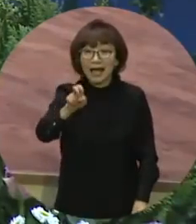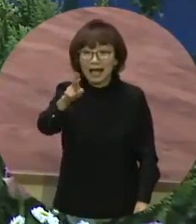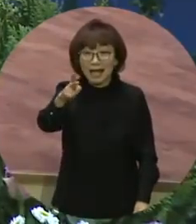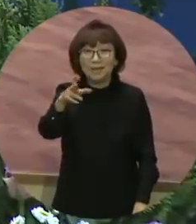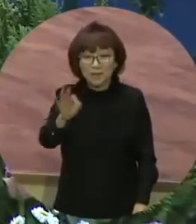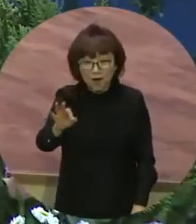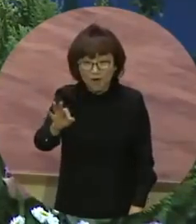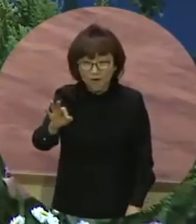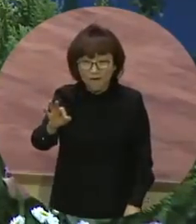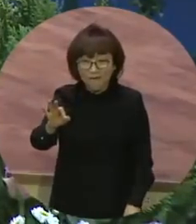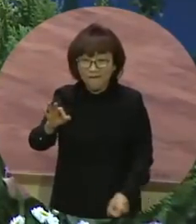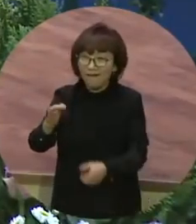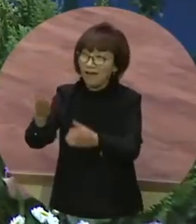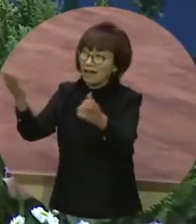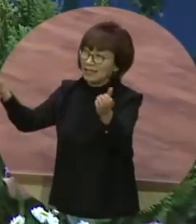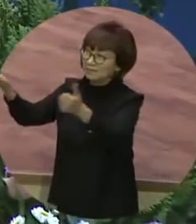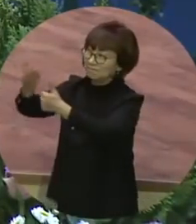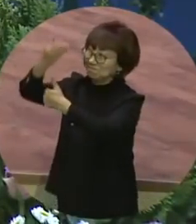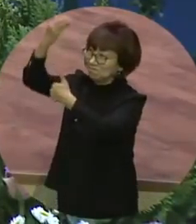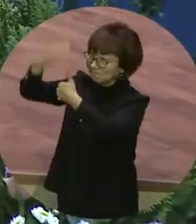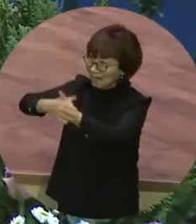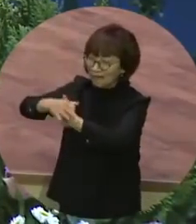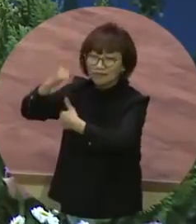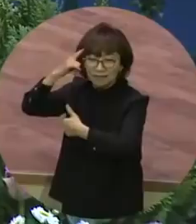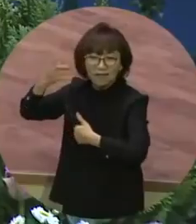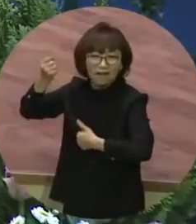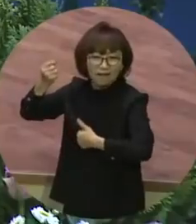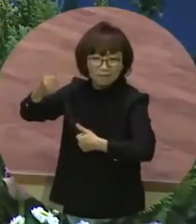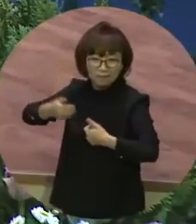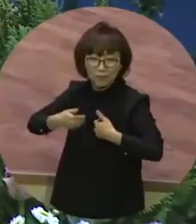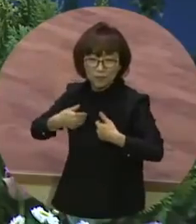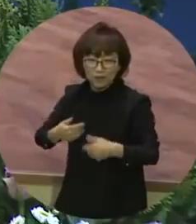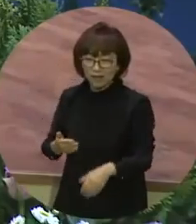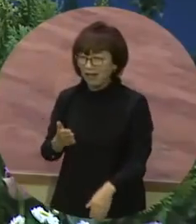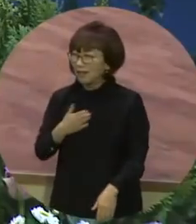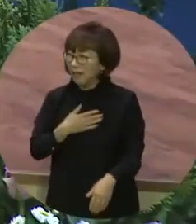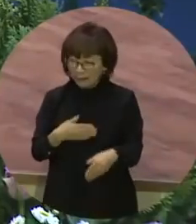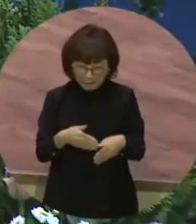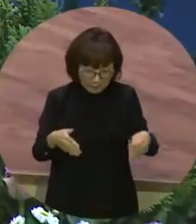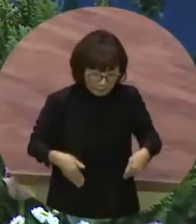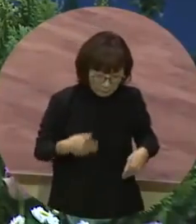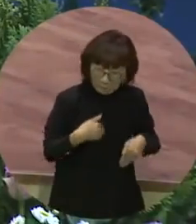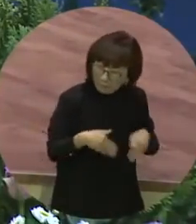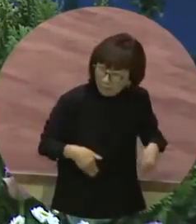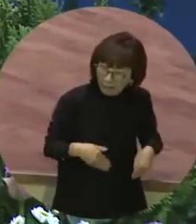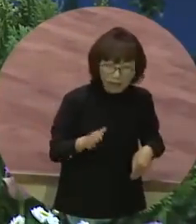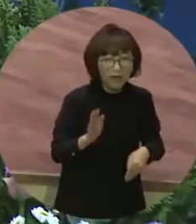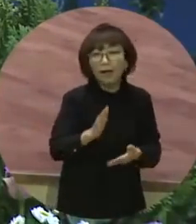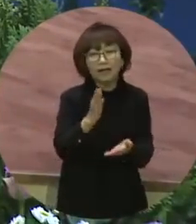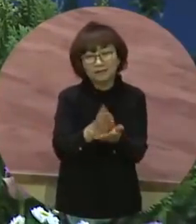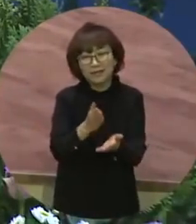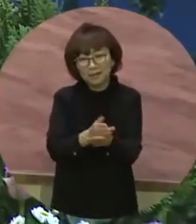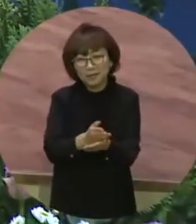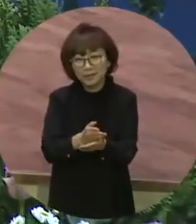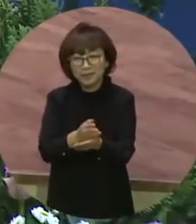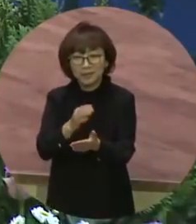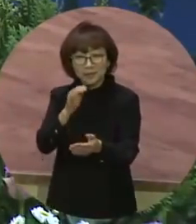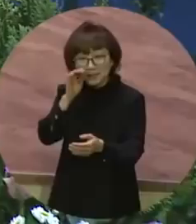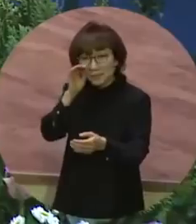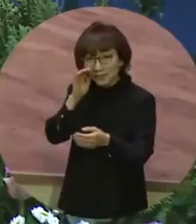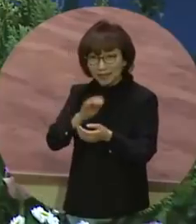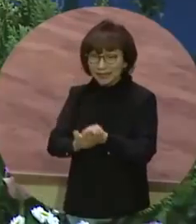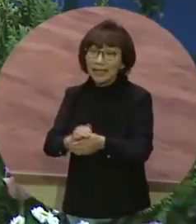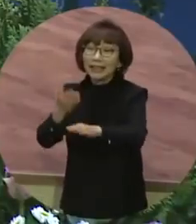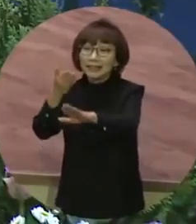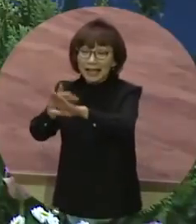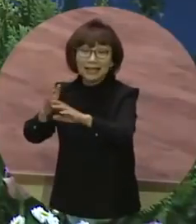나 수준을 빨리 벗어나야 돼요. 영적인 사명 의식. 그래서 직분 준 거예요. 하나님의 나라를 위하여 몸된 교회는 남을